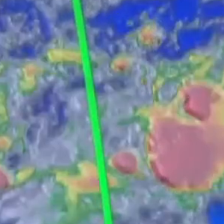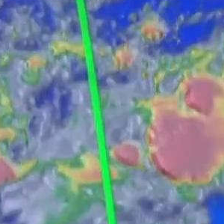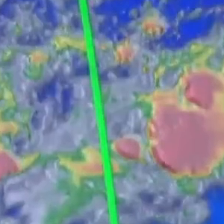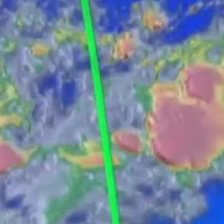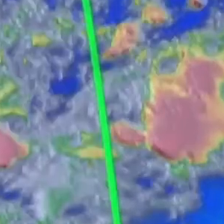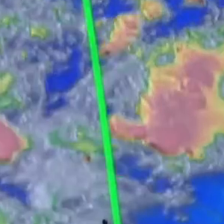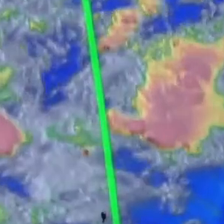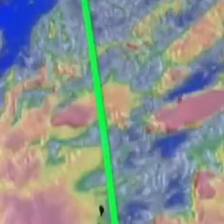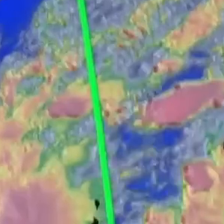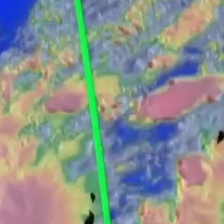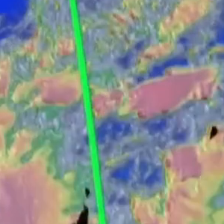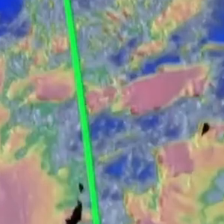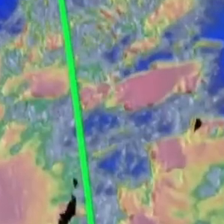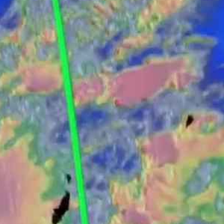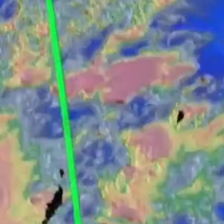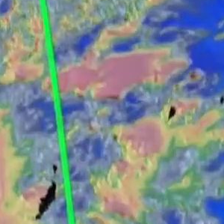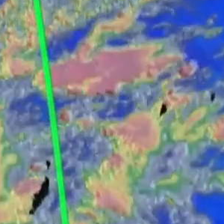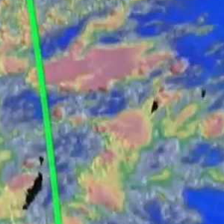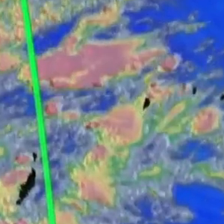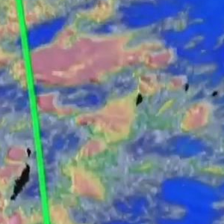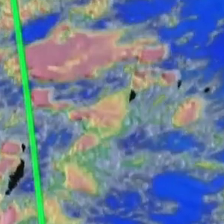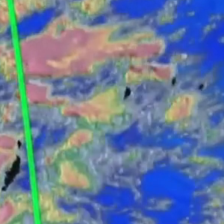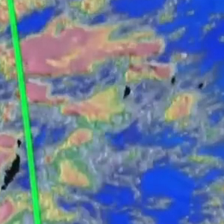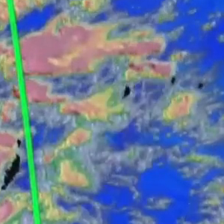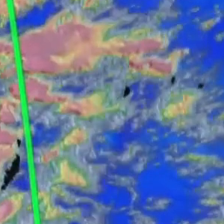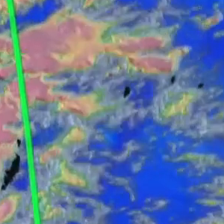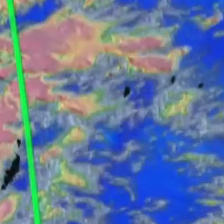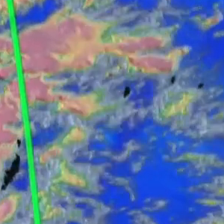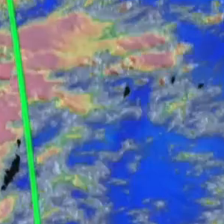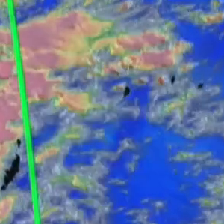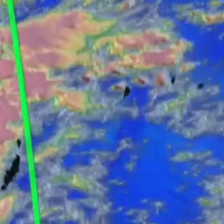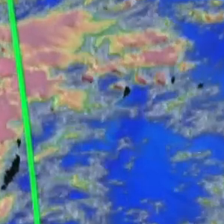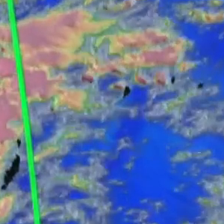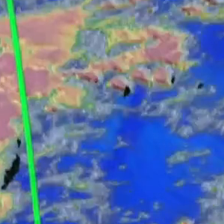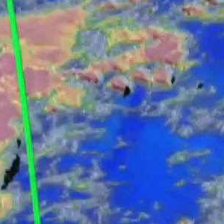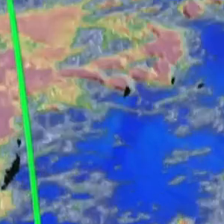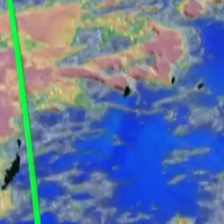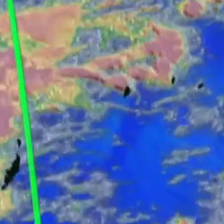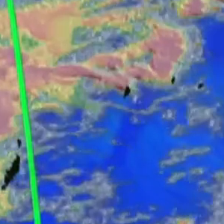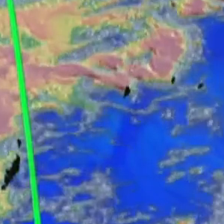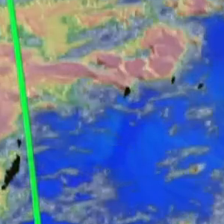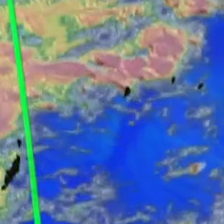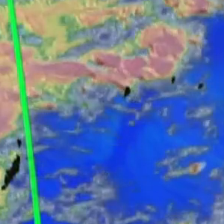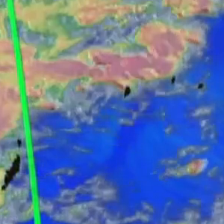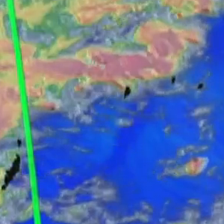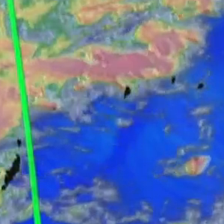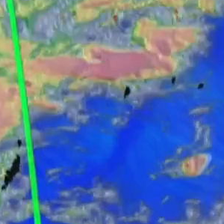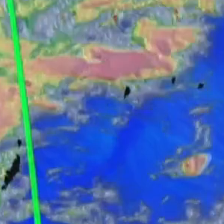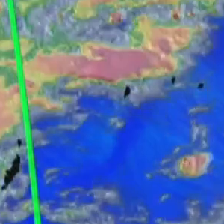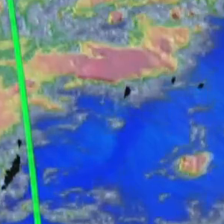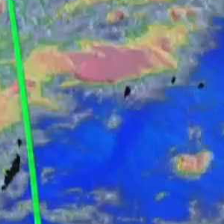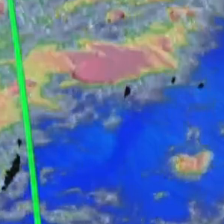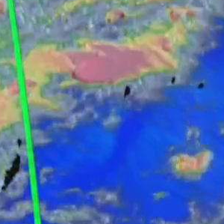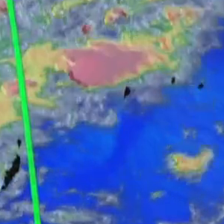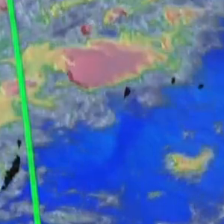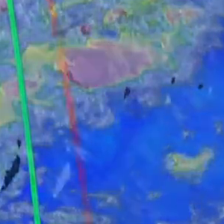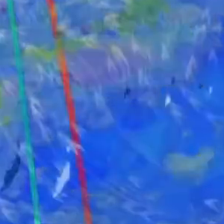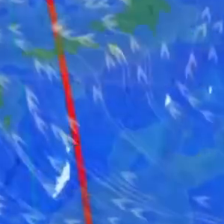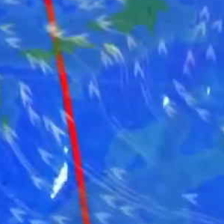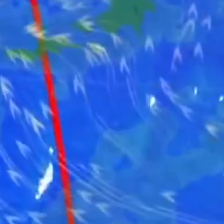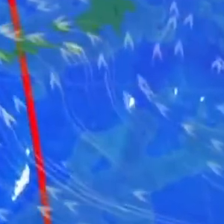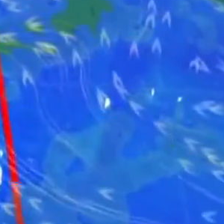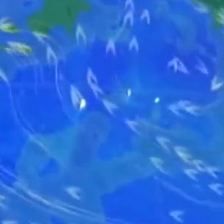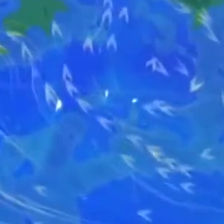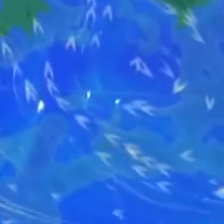ngayon at nagsisimula pa lang mabuo at lumakas ang mga high pressure area sa mainland Asia na pagmumulan ng hanging amihan.